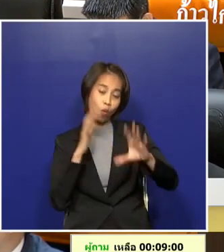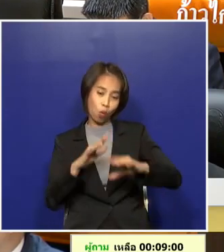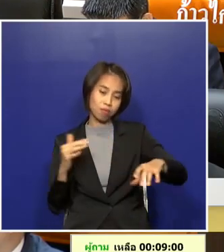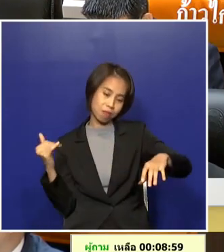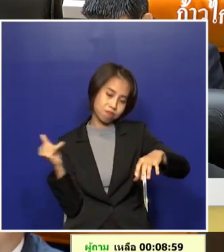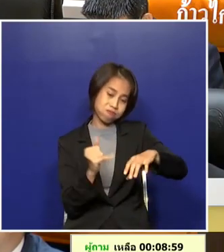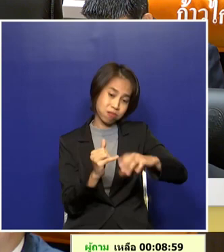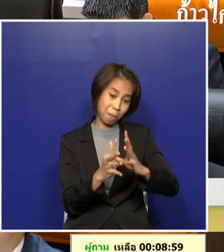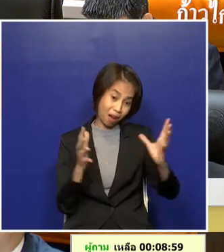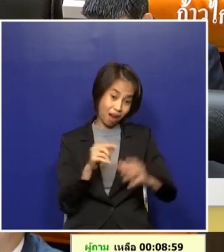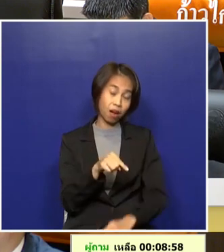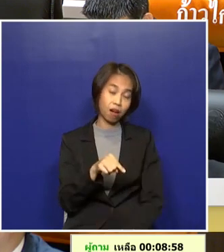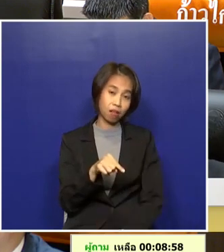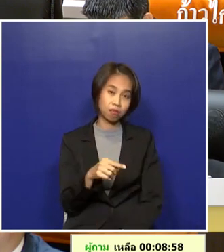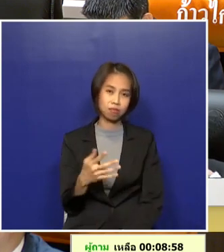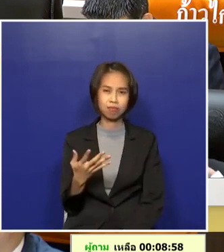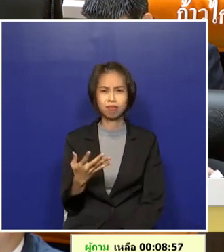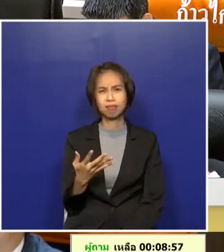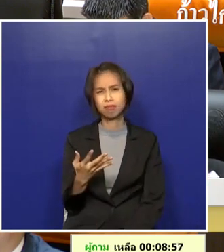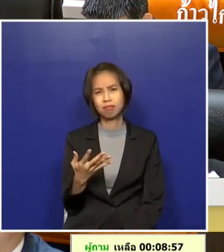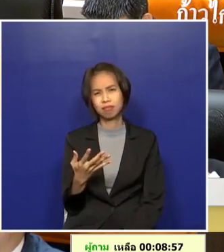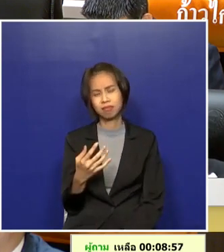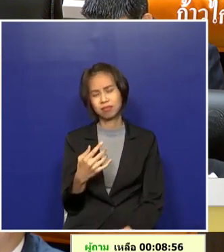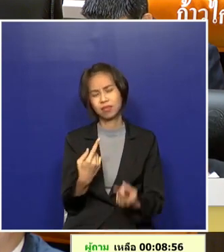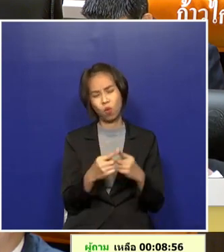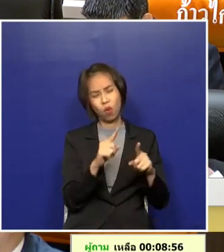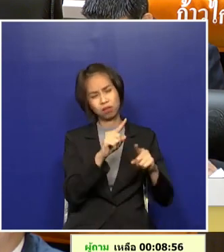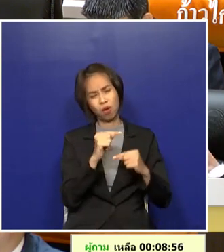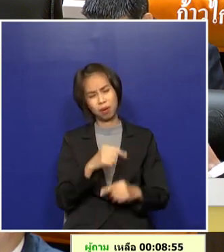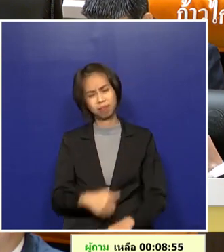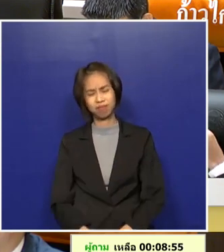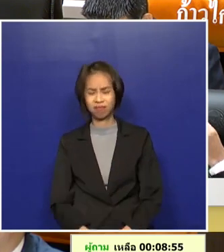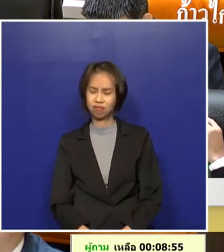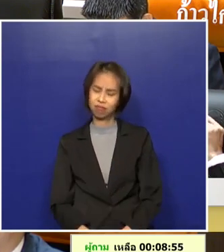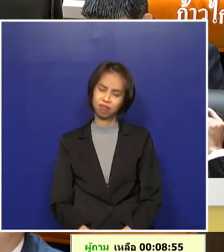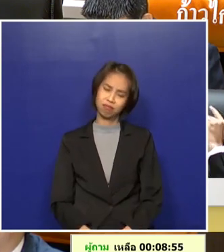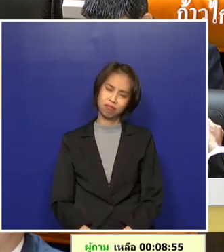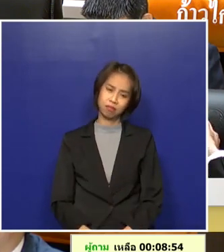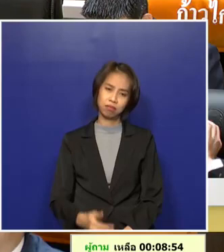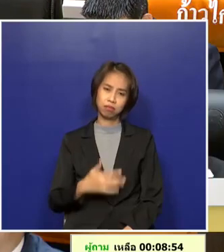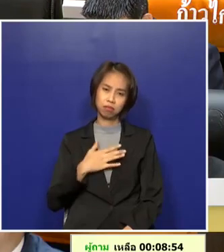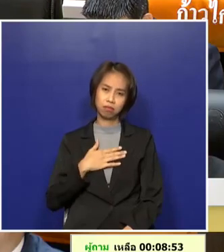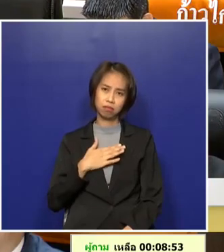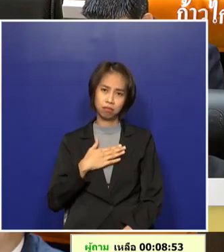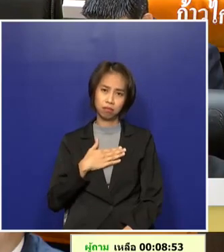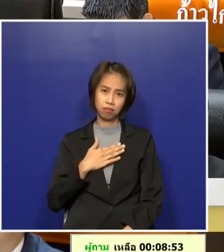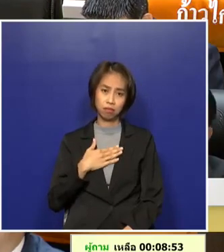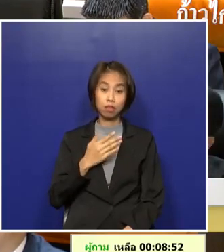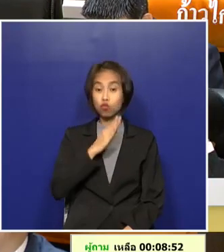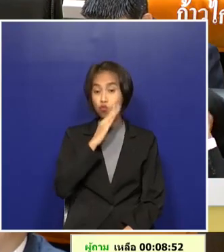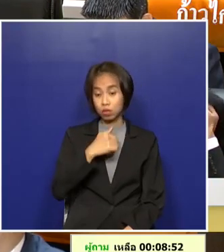ครับคำตอบอย่างเงี้ยผมบอกว่าแบบถ้าเป็นผมนะผมไม่ต้องเป็นรัฐมนตรีผมเป็นส.ส.สมัยแรกไม่เคยเป็นข้าราชการ